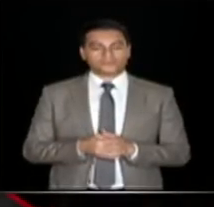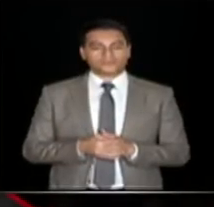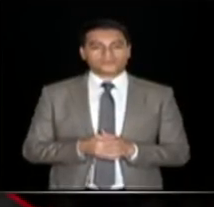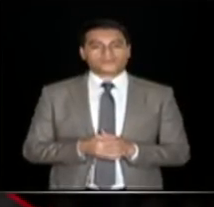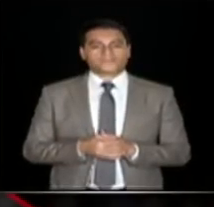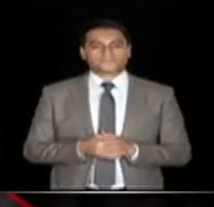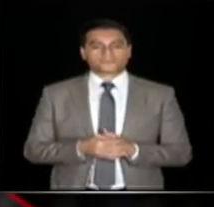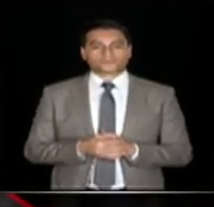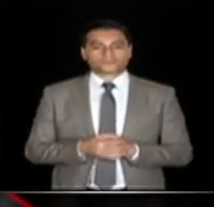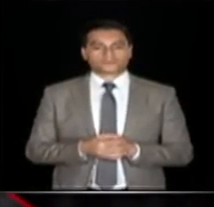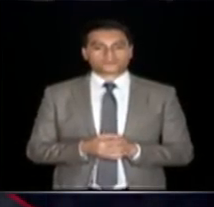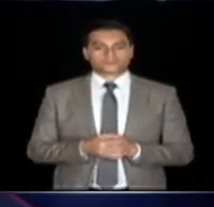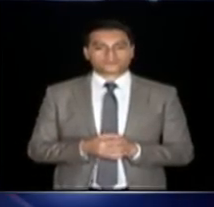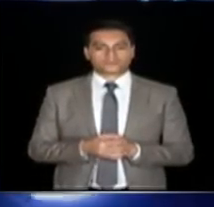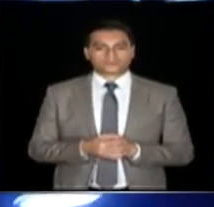ألف نون.